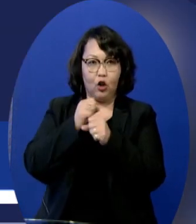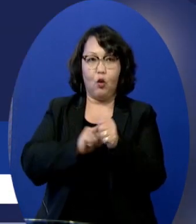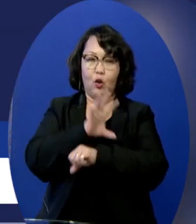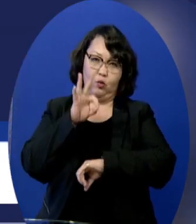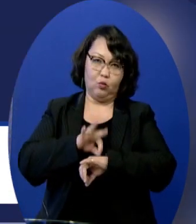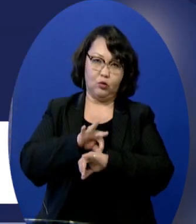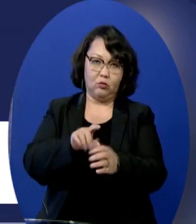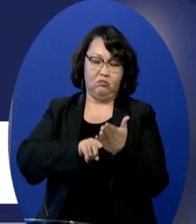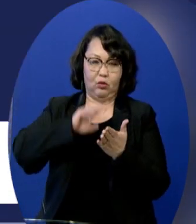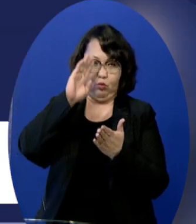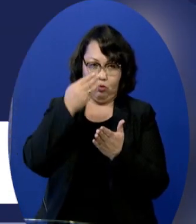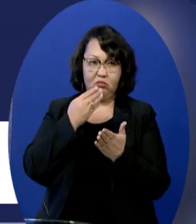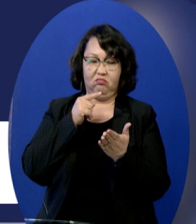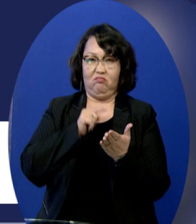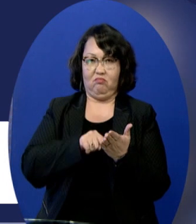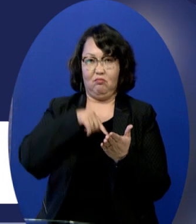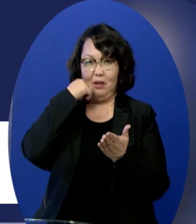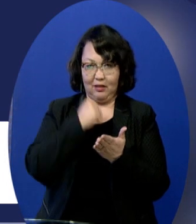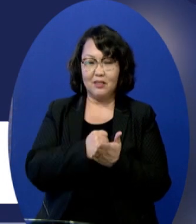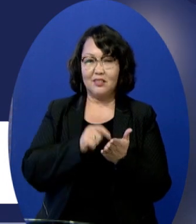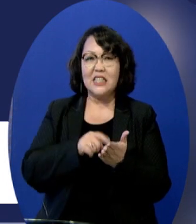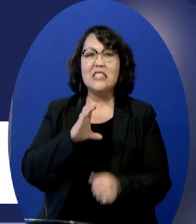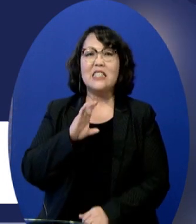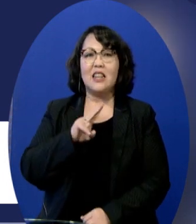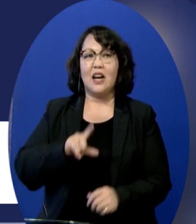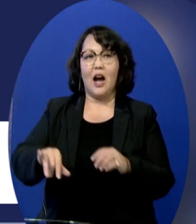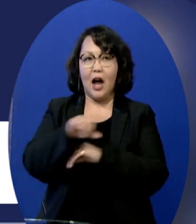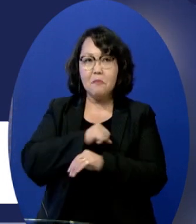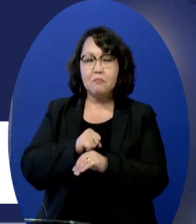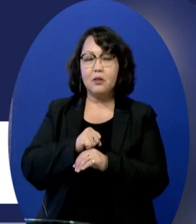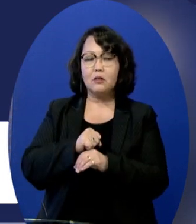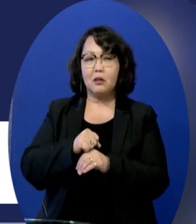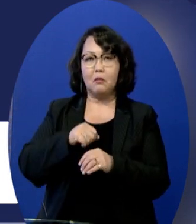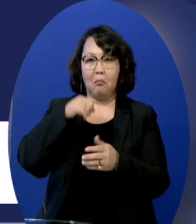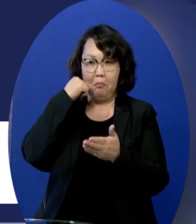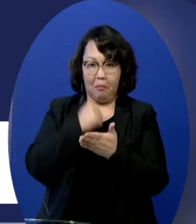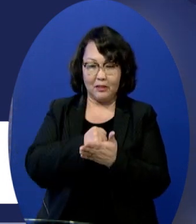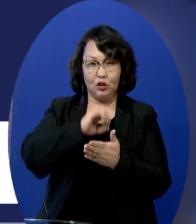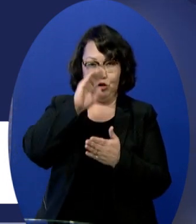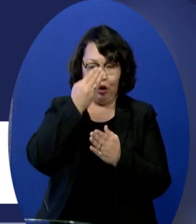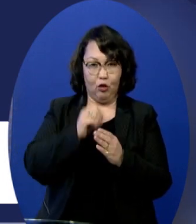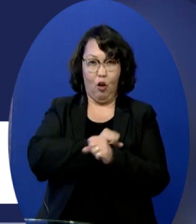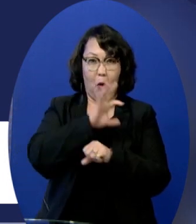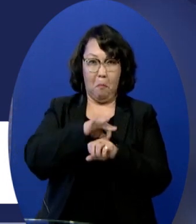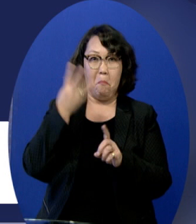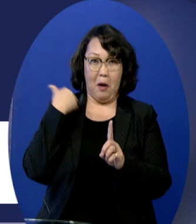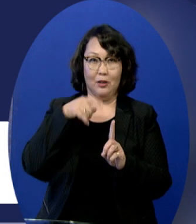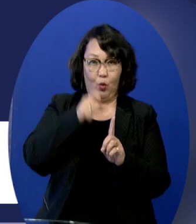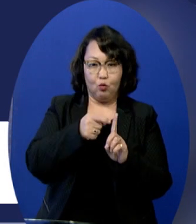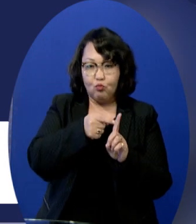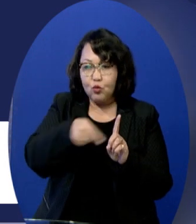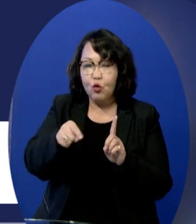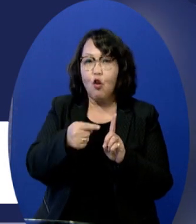коронавирус илэрсэн. За энэ бол Сэлэнг аймагт батлагдсан тохиолдлын ойрын хавьтал нэг хүнд